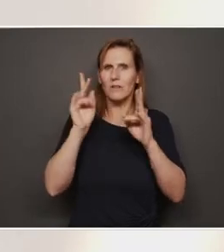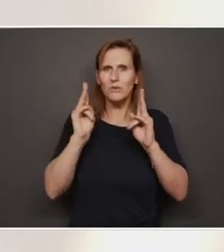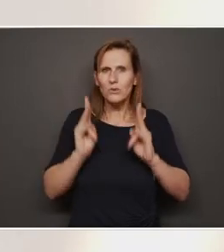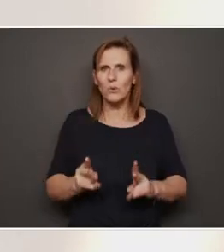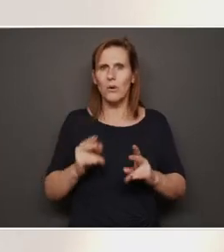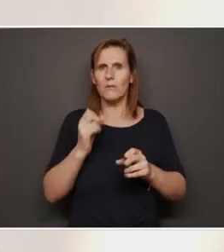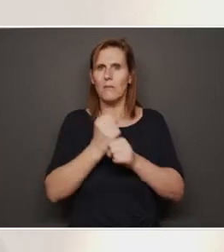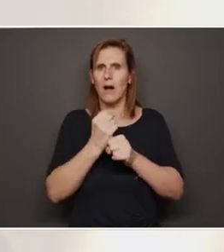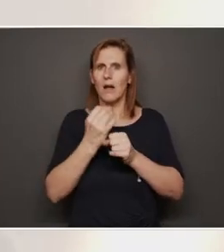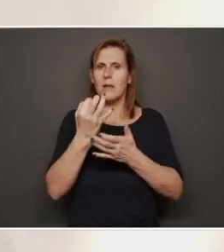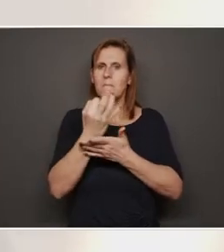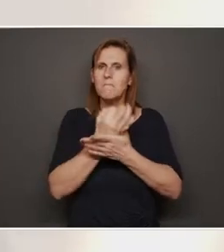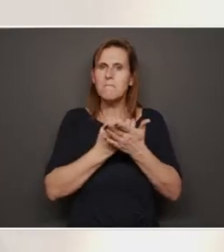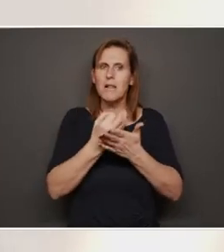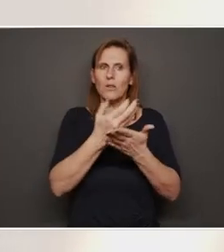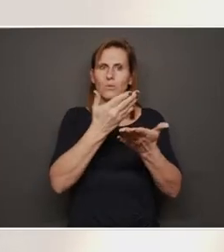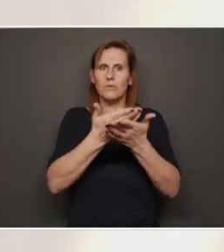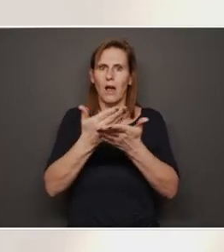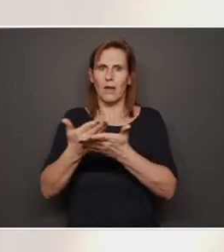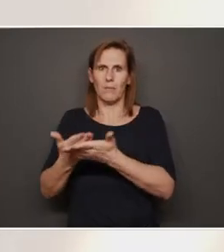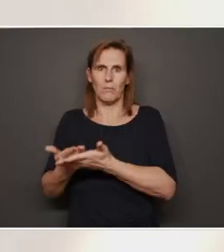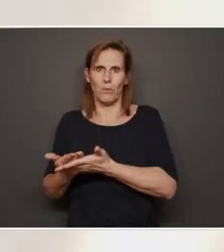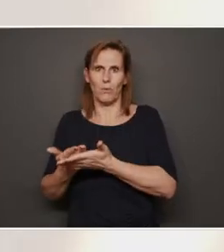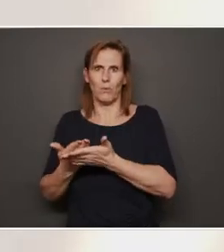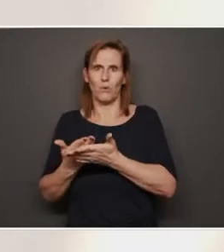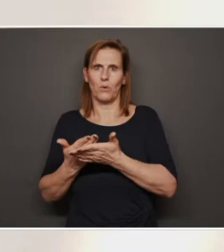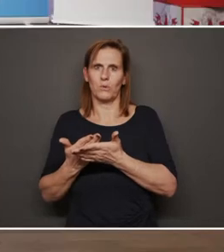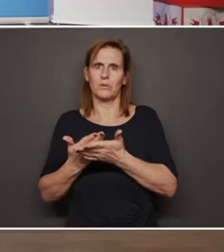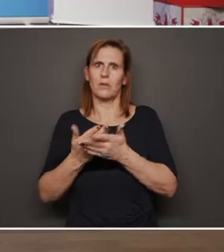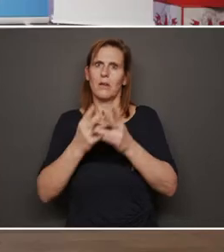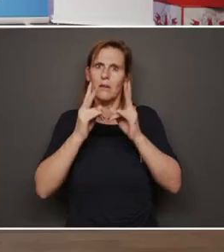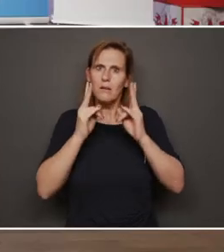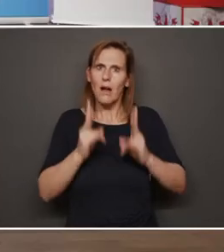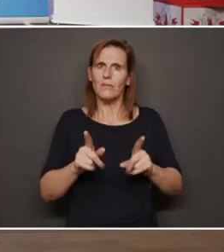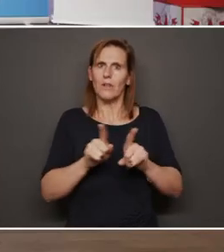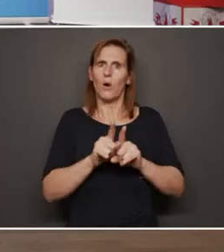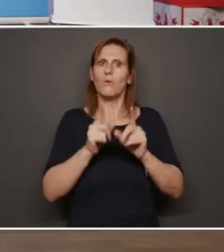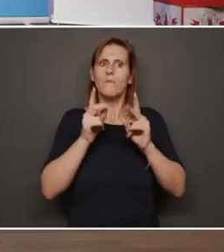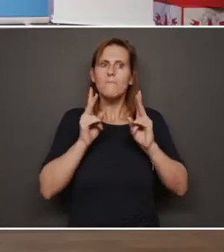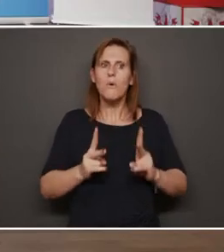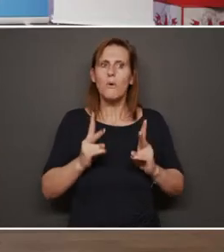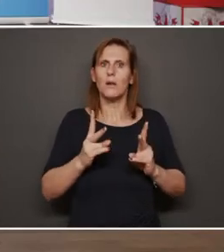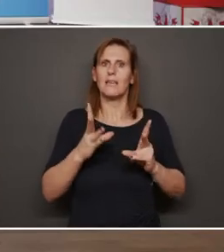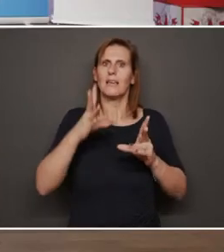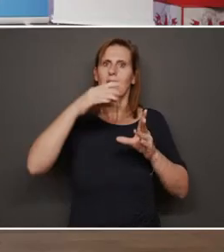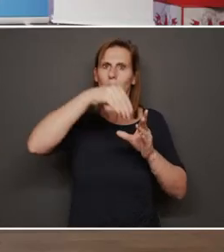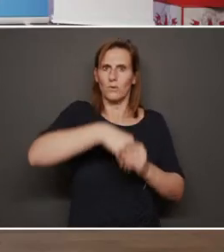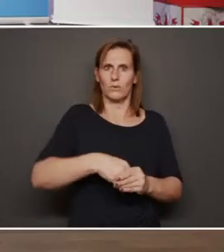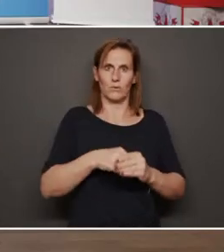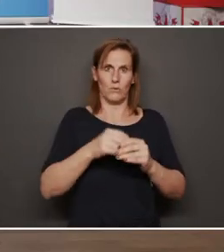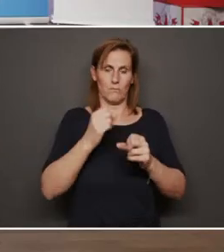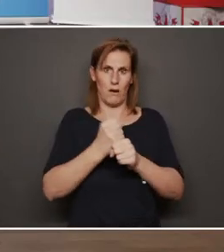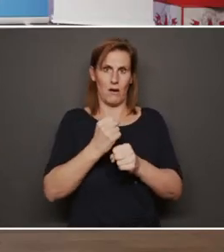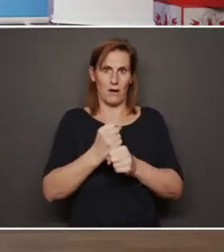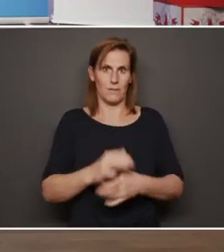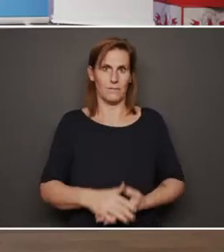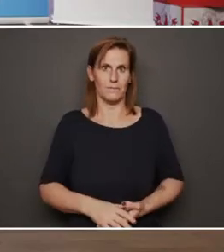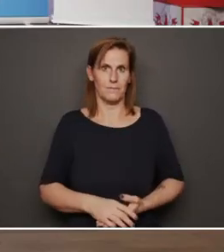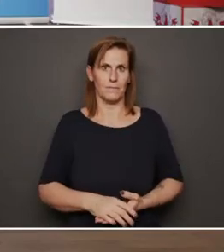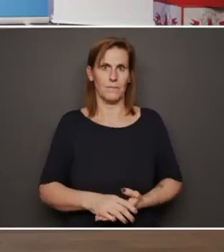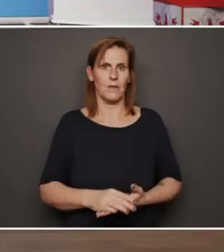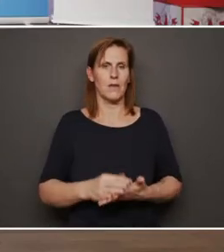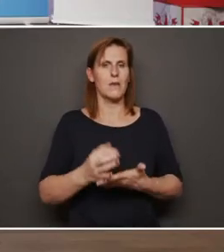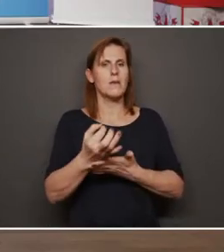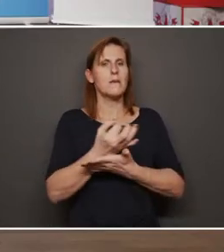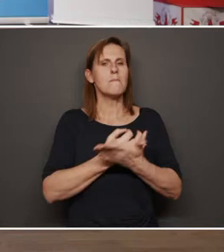sollte am Bildungsmarkt angeboten werden, um Inklusion zu ermöglichen? Also am Bildungsmarkt haben wir